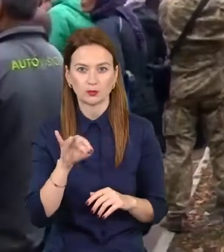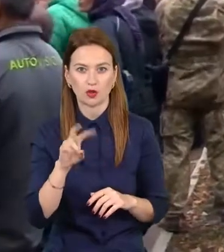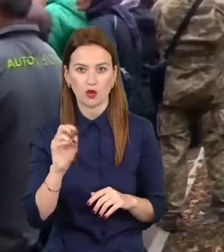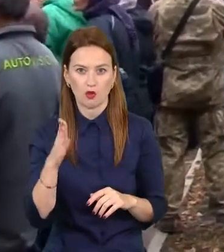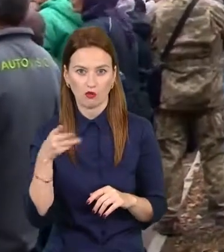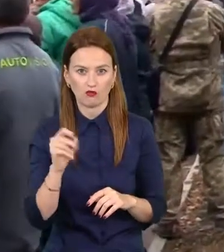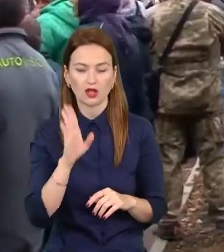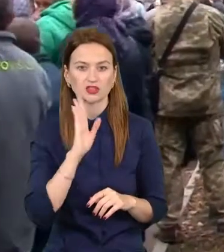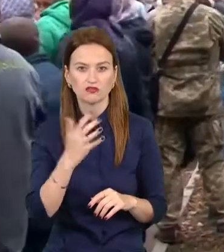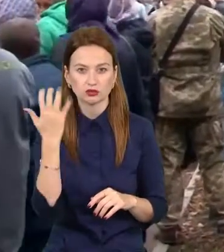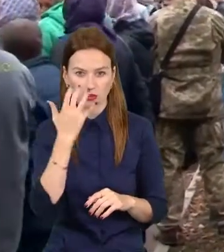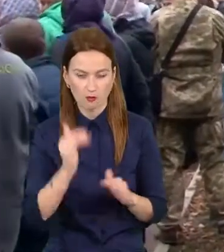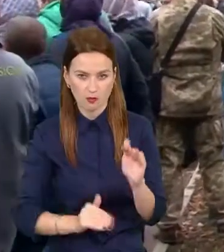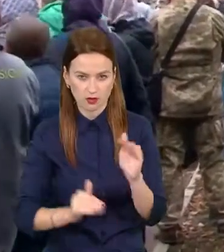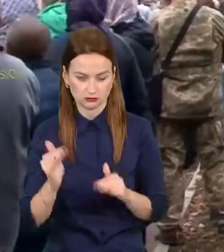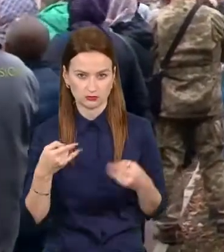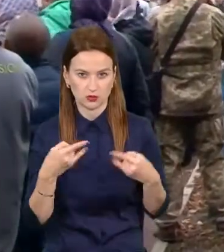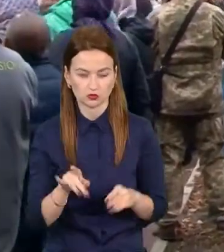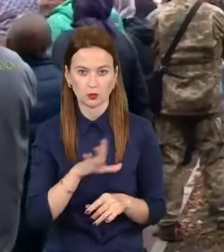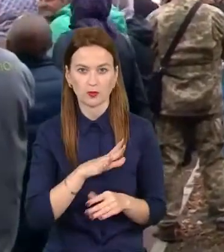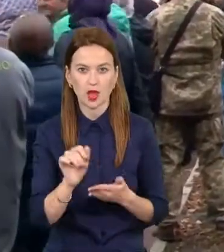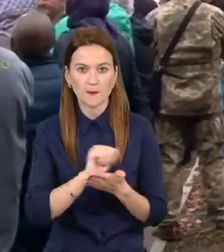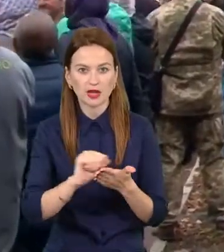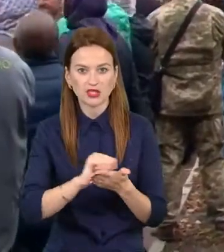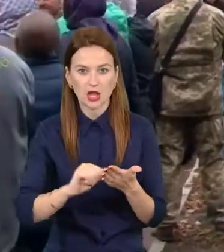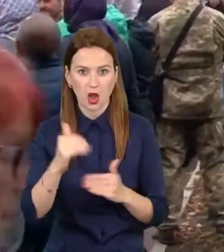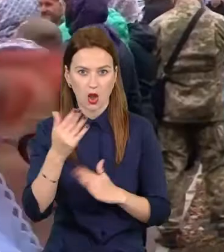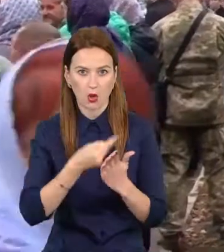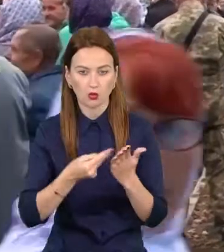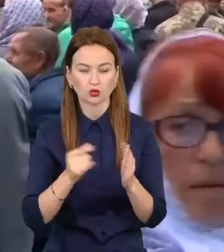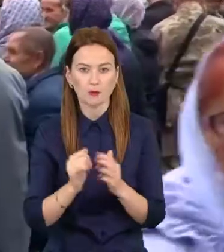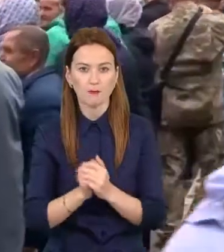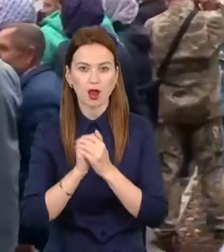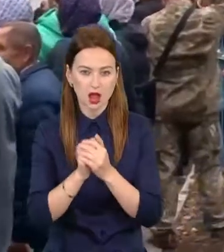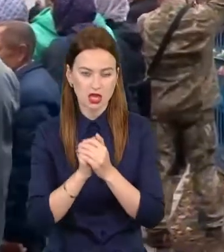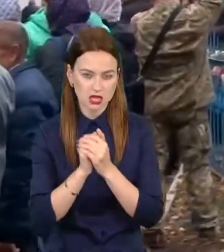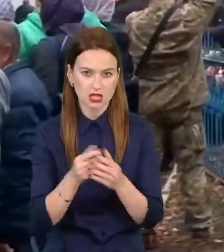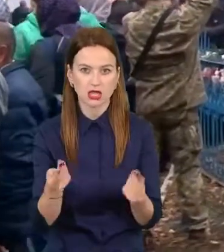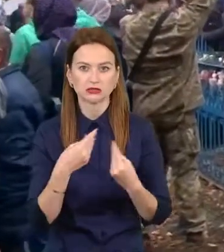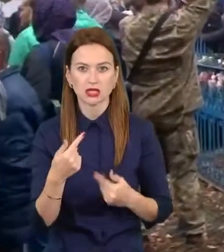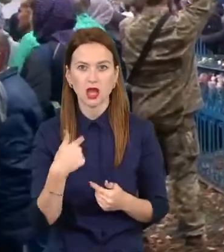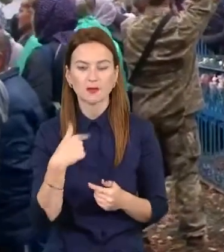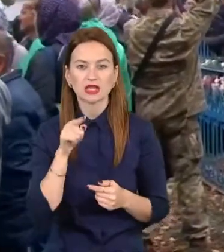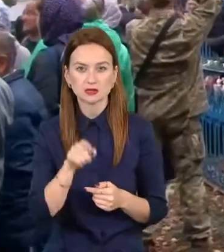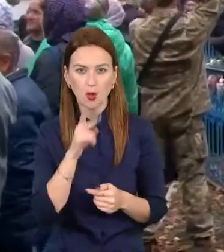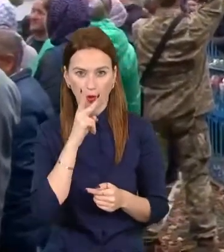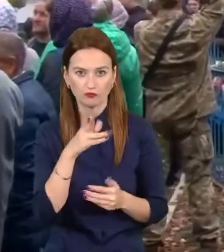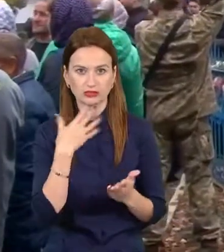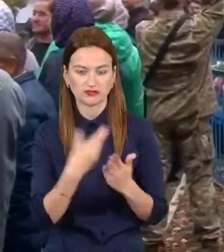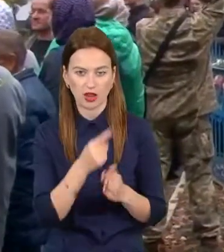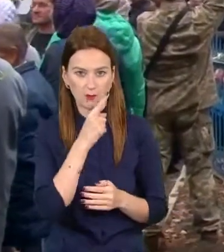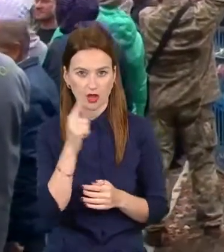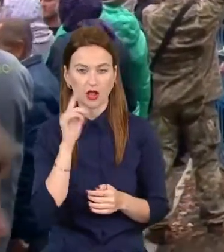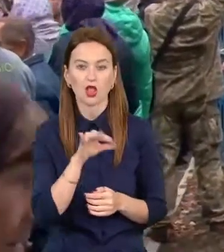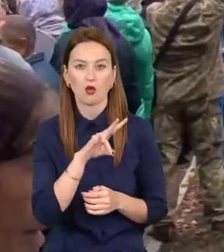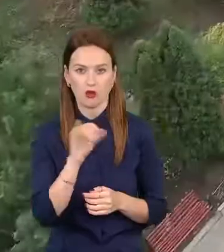була сліпорождена, протирала іконочку і молилась Божій Матері, от Божа Матір, дай мені тебе увидіти своїми очима.